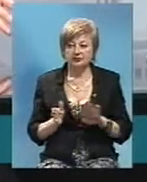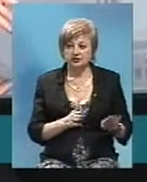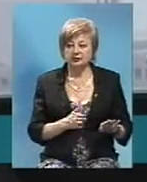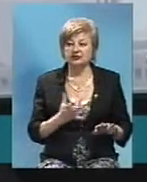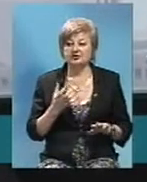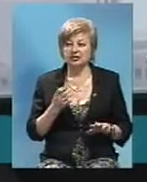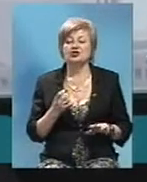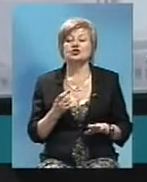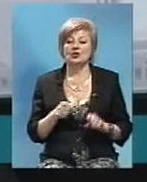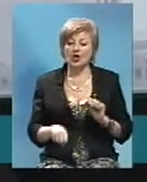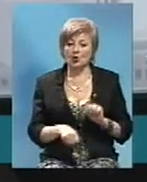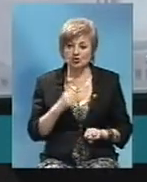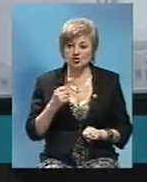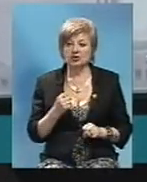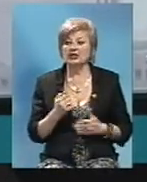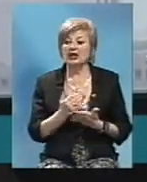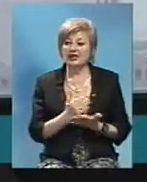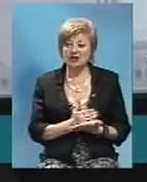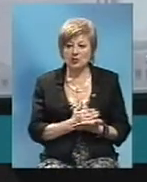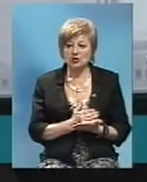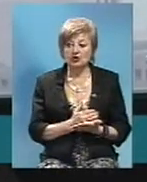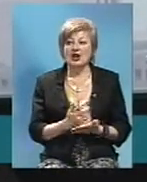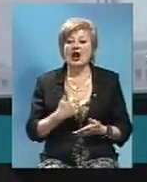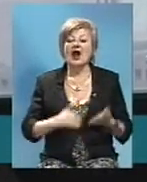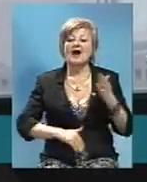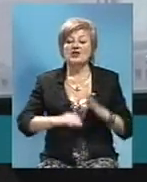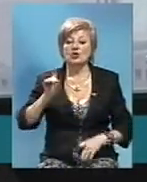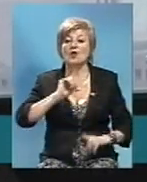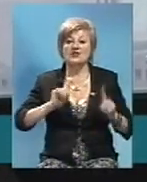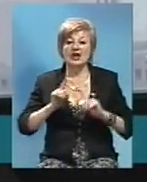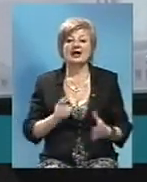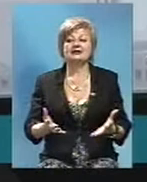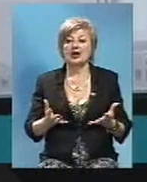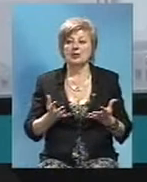ще порушення регламенту. Ага. І у нас зараз, от коли Верховна Рада приймала